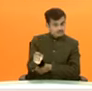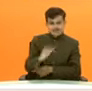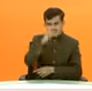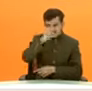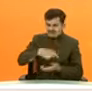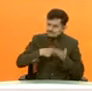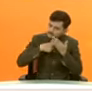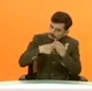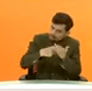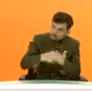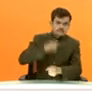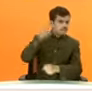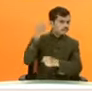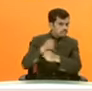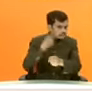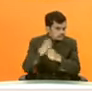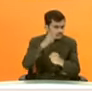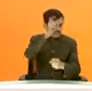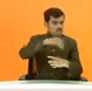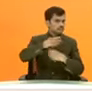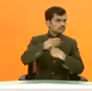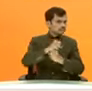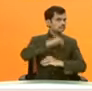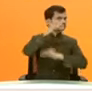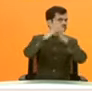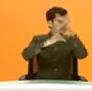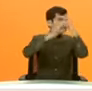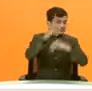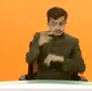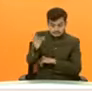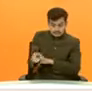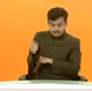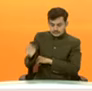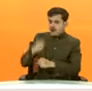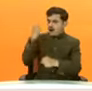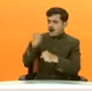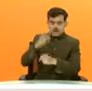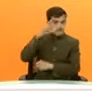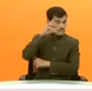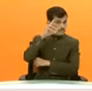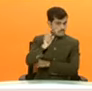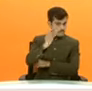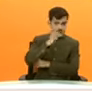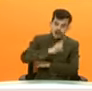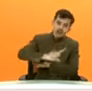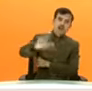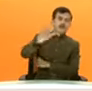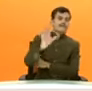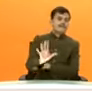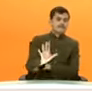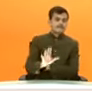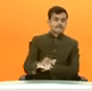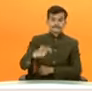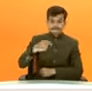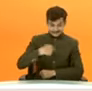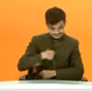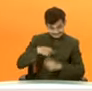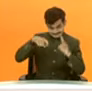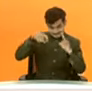सेवा और राष्ट्र निर्माण में उनके योगदान को हमेशा याद किया जाएगा। मैं डॉक्टर